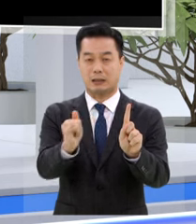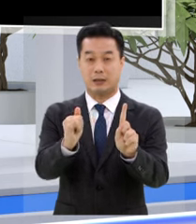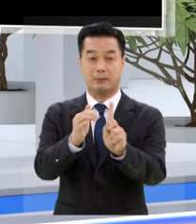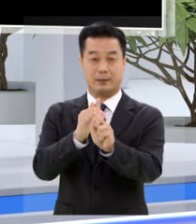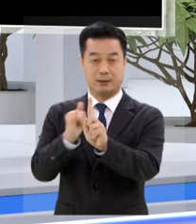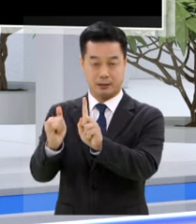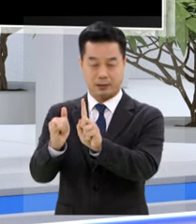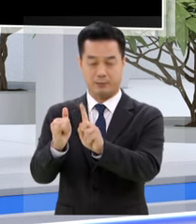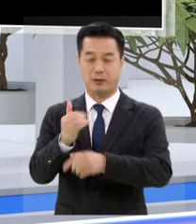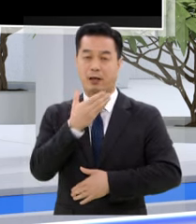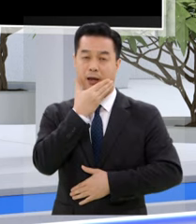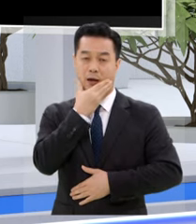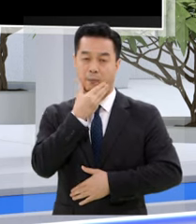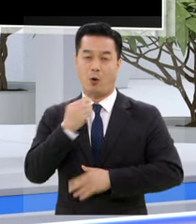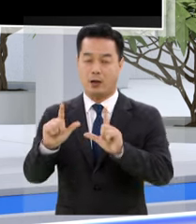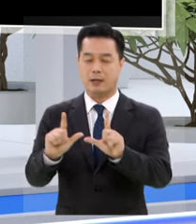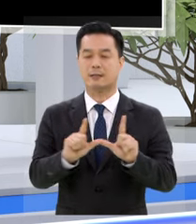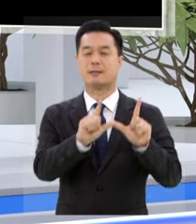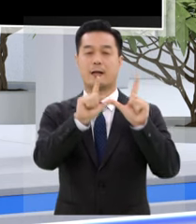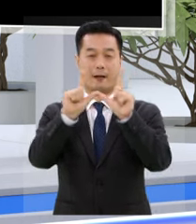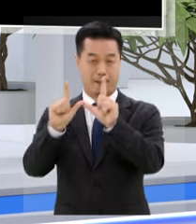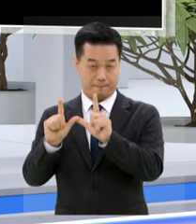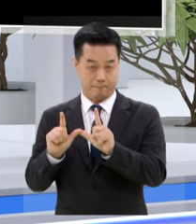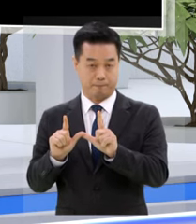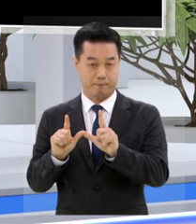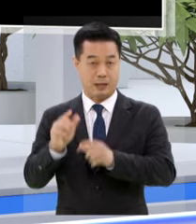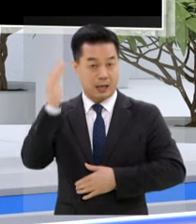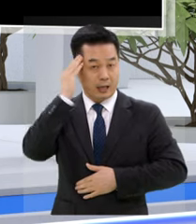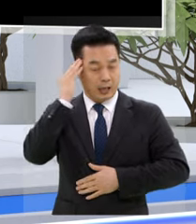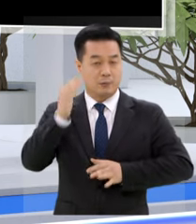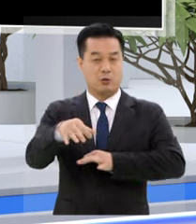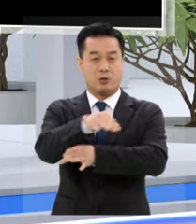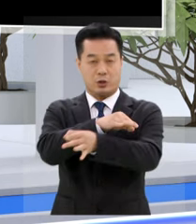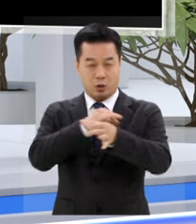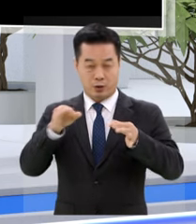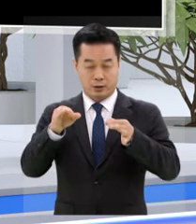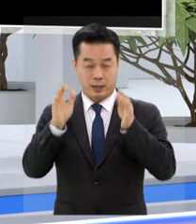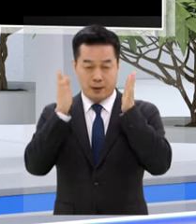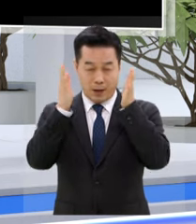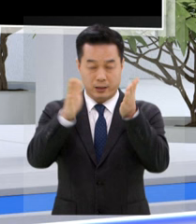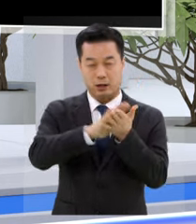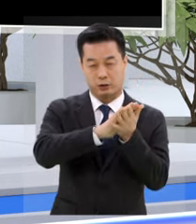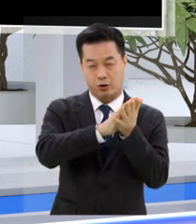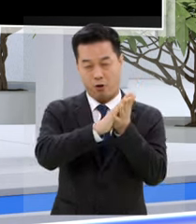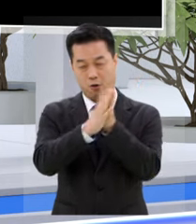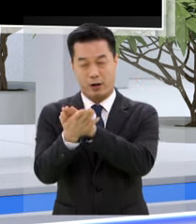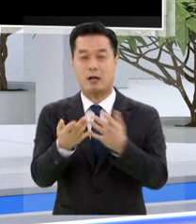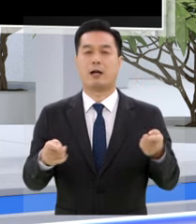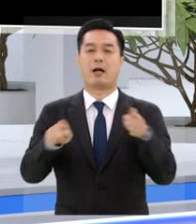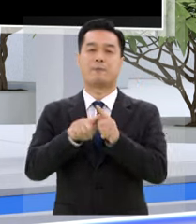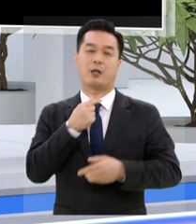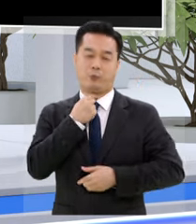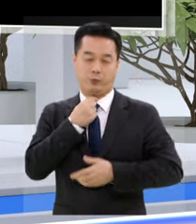행복한 삶을 지속할 수 있도록 대한민국 경제의 전환을 함께 이뤄내자는